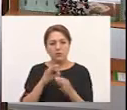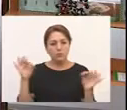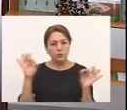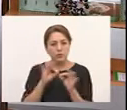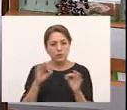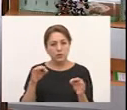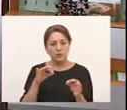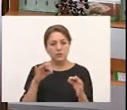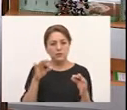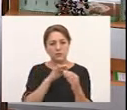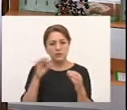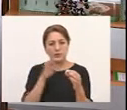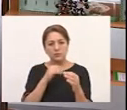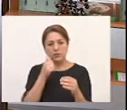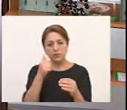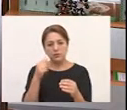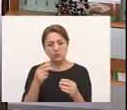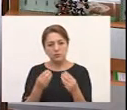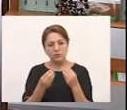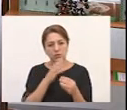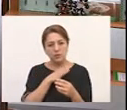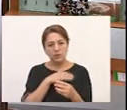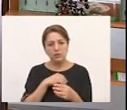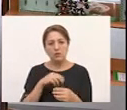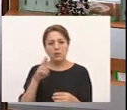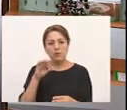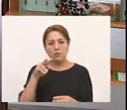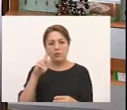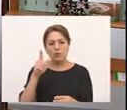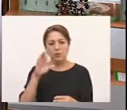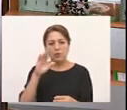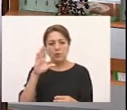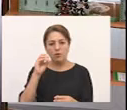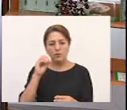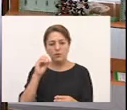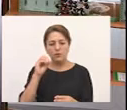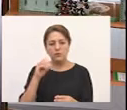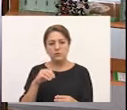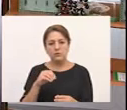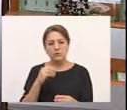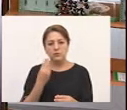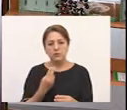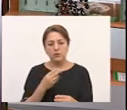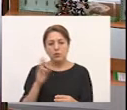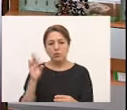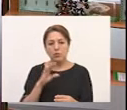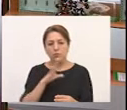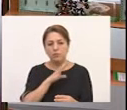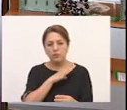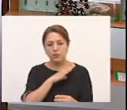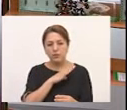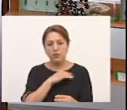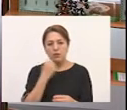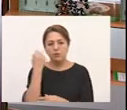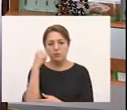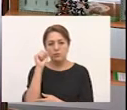скрипке, считался великим полководцем, считался, но был побежден русскими армиями в Семилетней